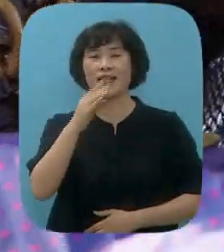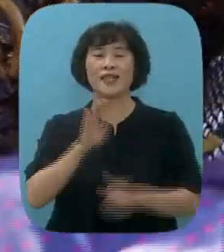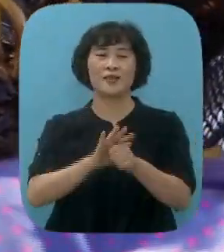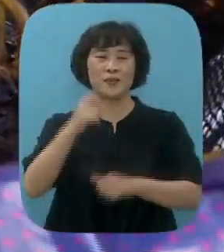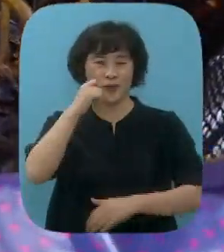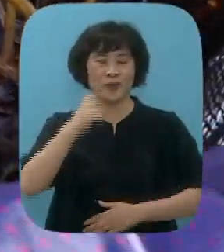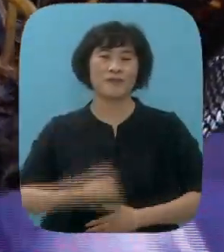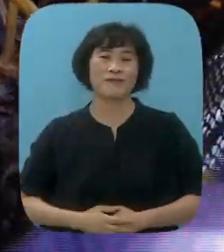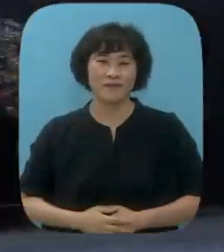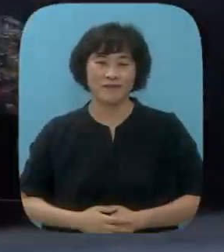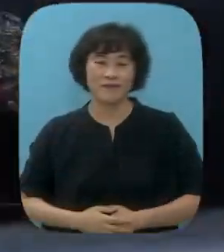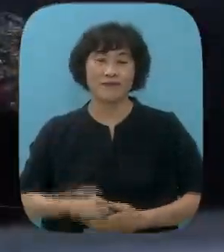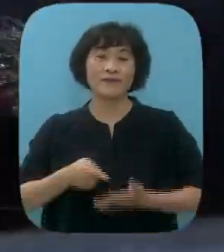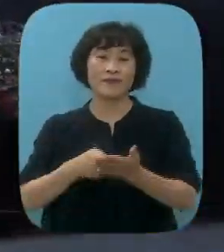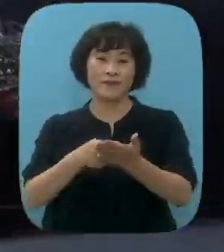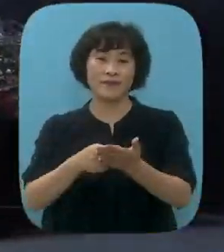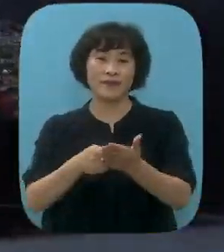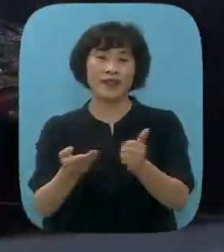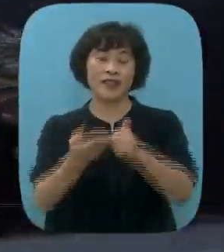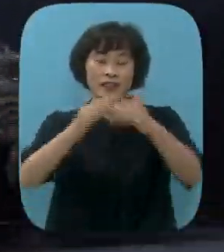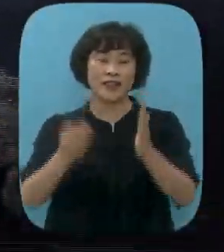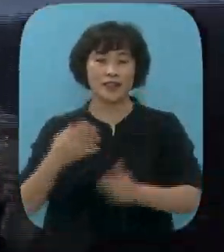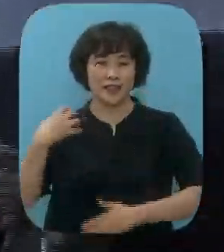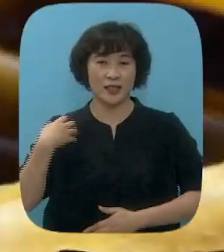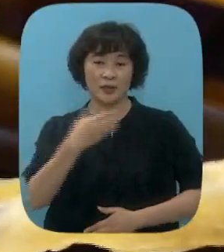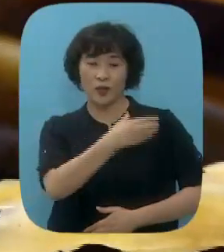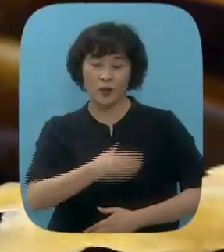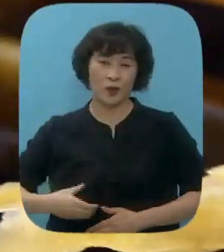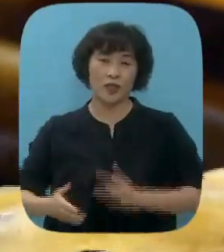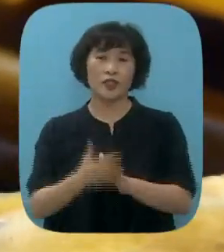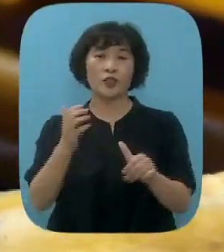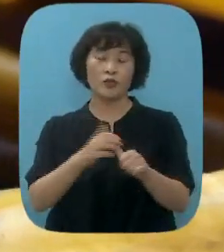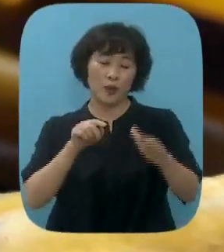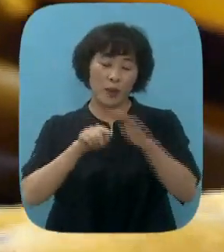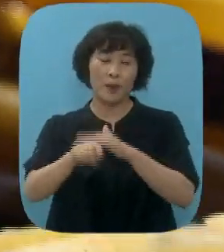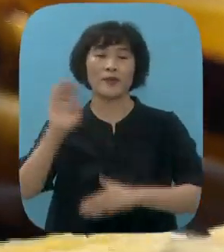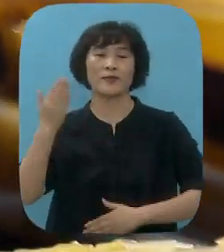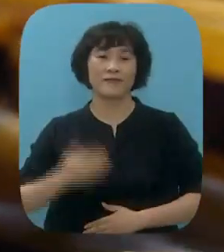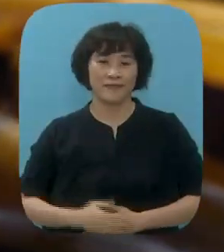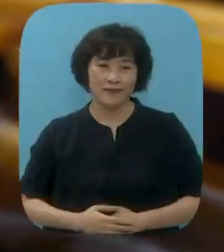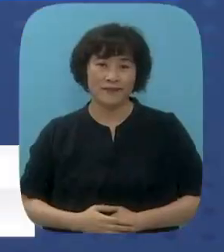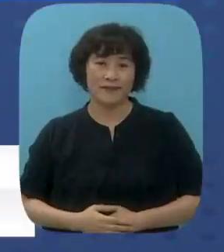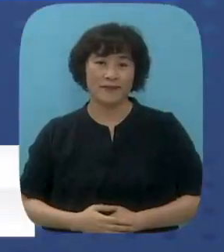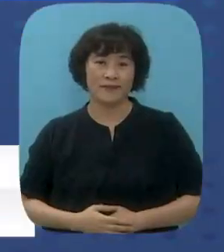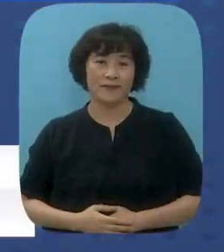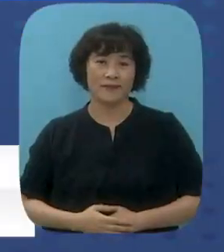제외됩니다. 신청은 양식장 관할 시군 또는 읍면동 주민센터로 하면 됩니다.